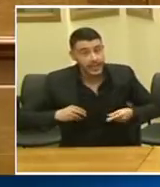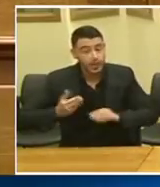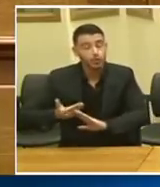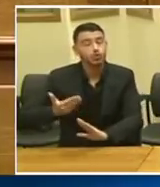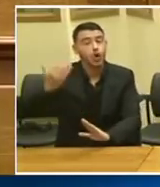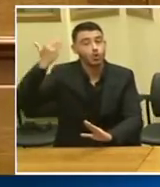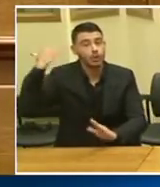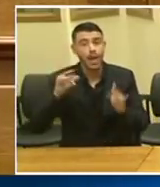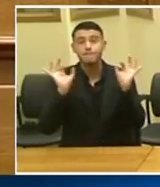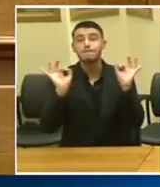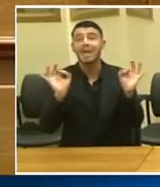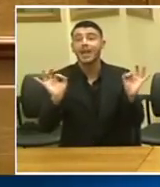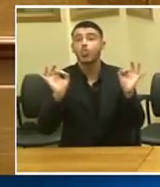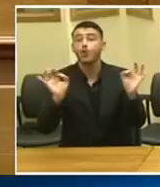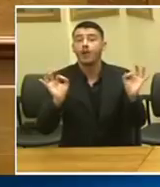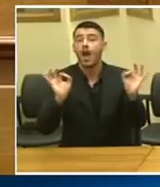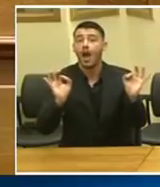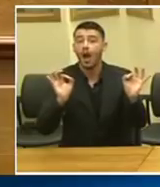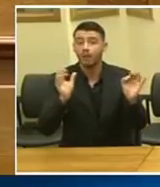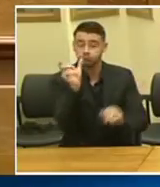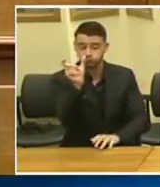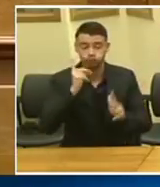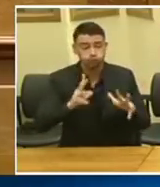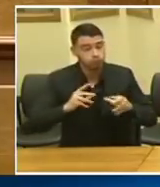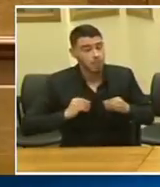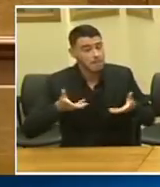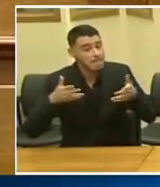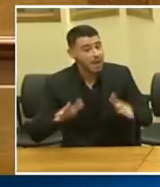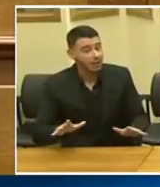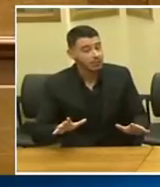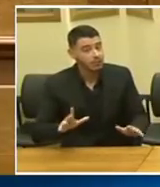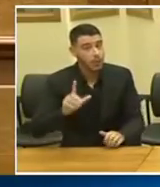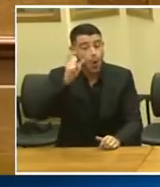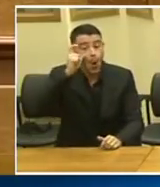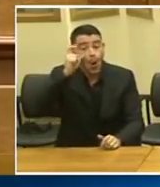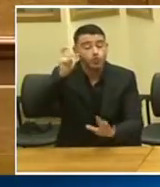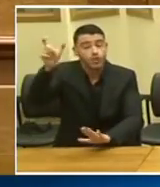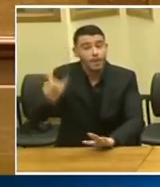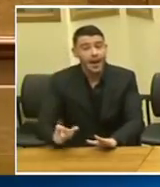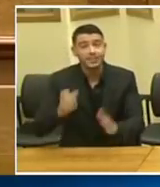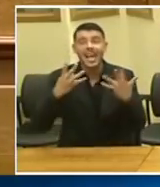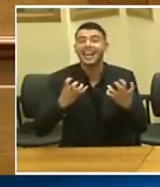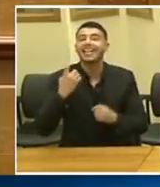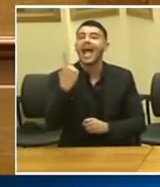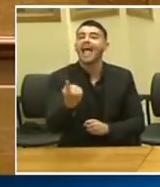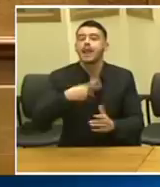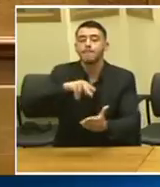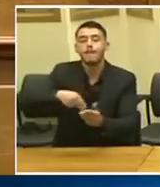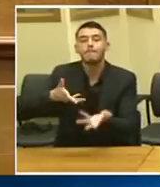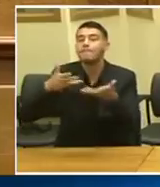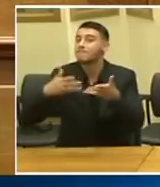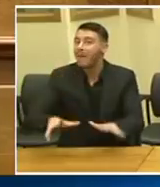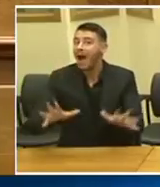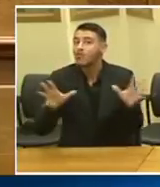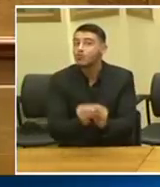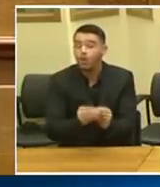το Μακεδονία Παύλα Σκόπια? Υπέγραψε ή όχι ο κύριος Σαμαράς το 91 έγγραφο με αναφορά στη δημοκρατία της